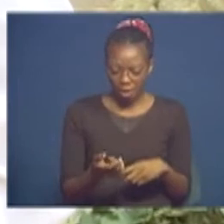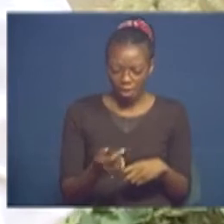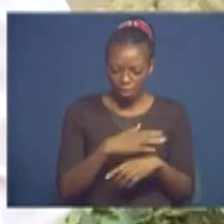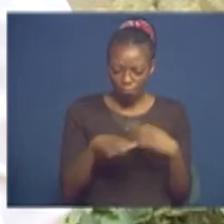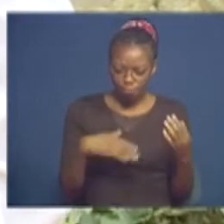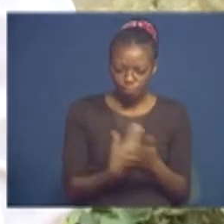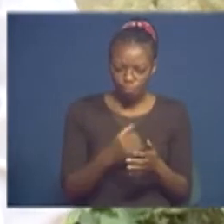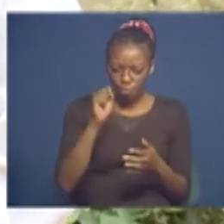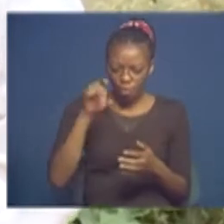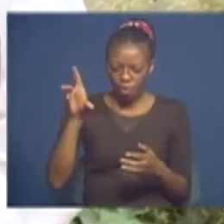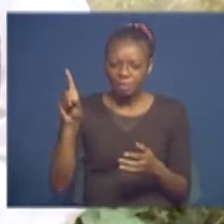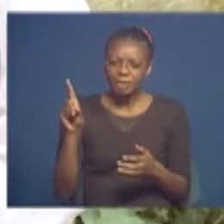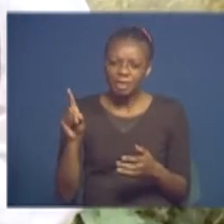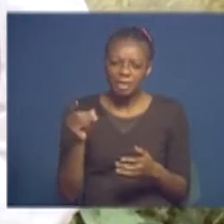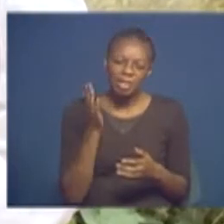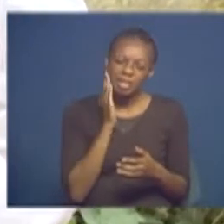ni nyeupe, ambao